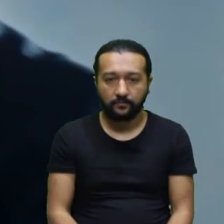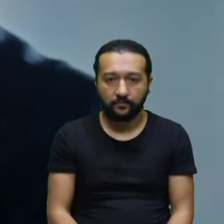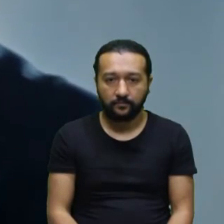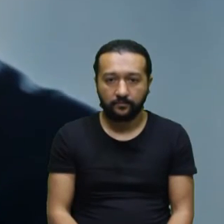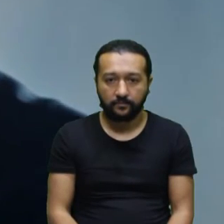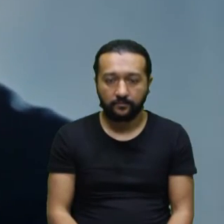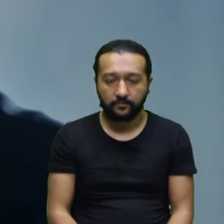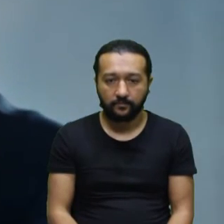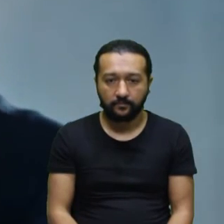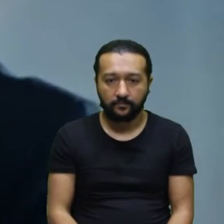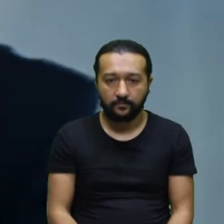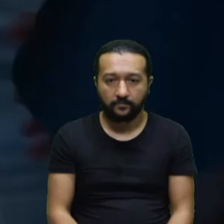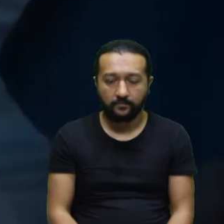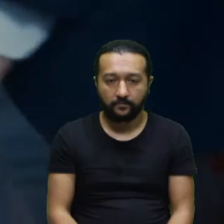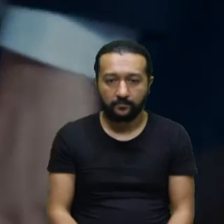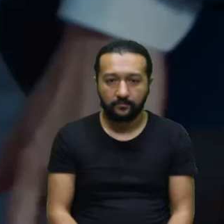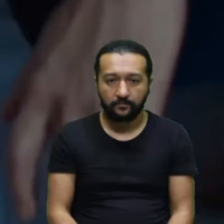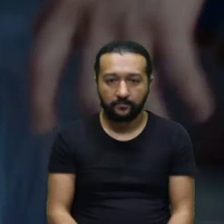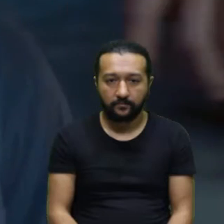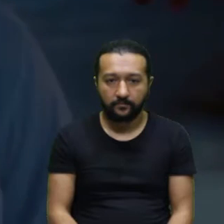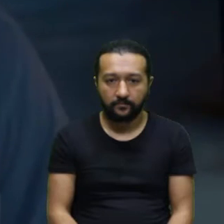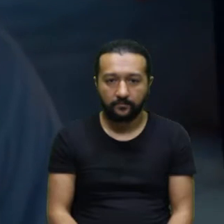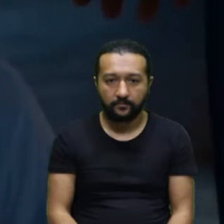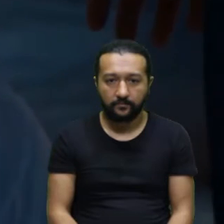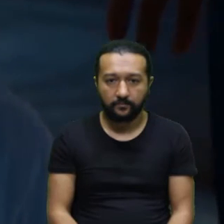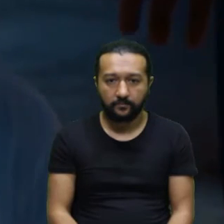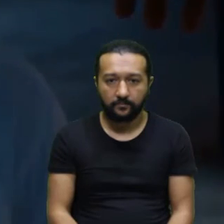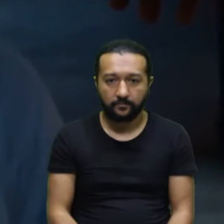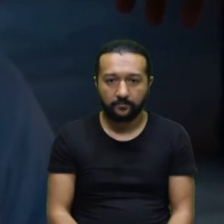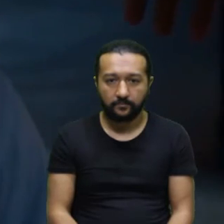İki yanından avuçlayarak kulak kısımlarına vurdu.